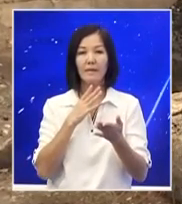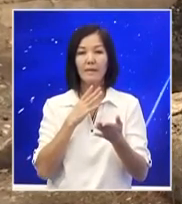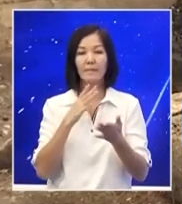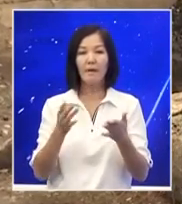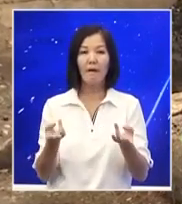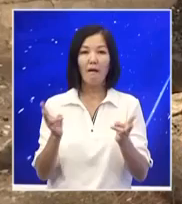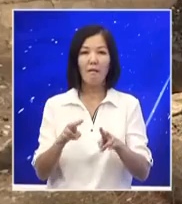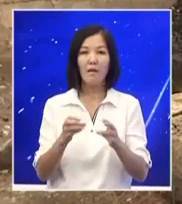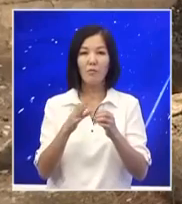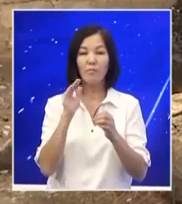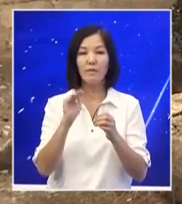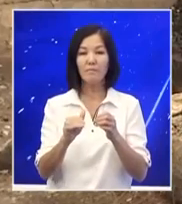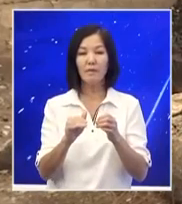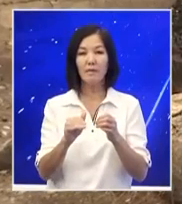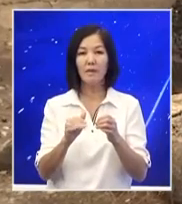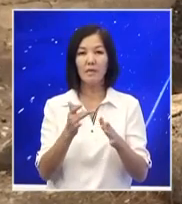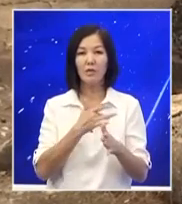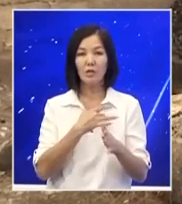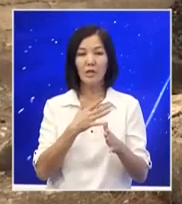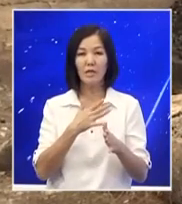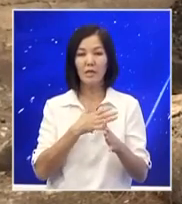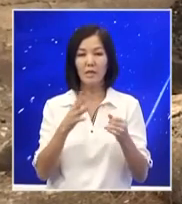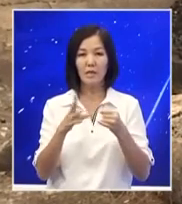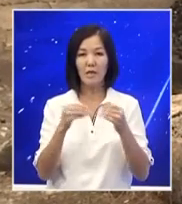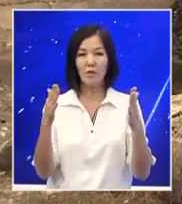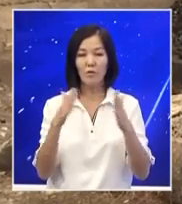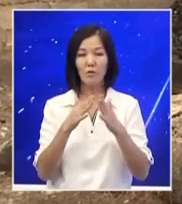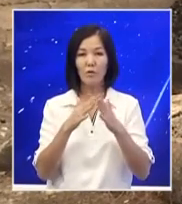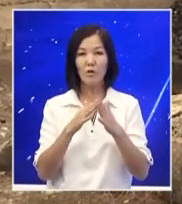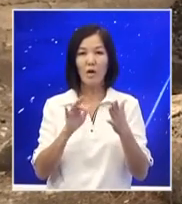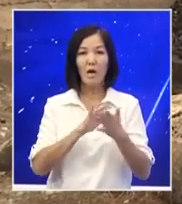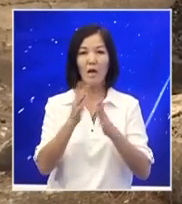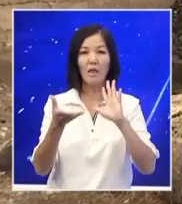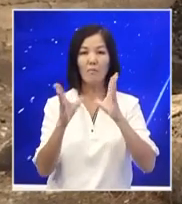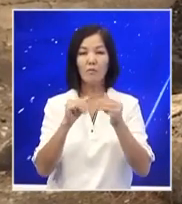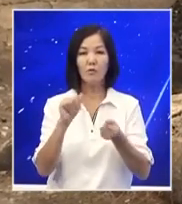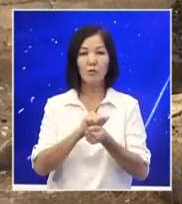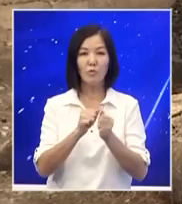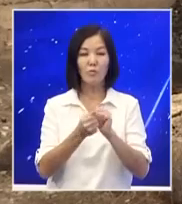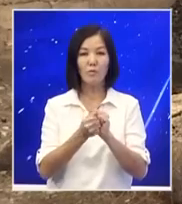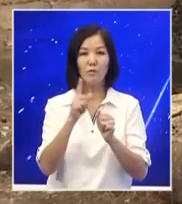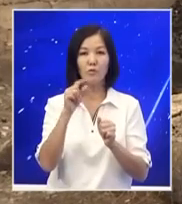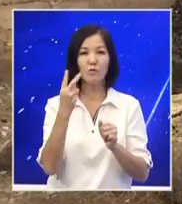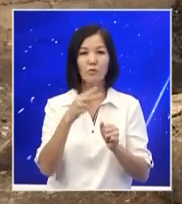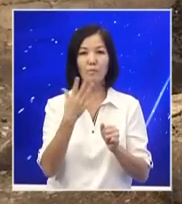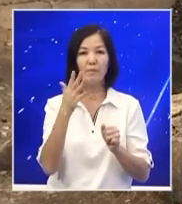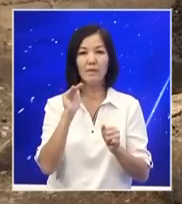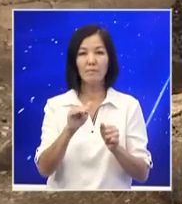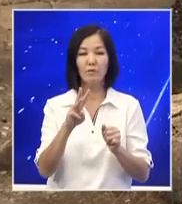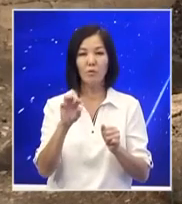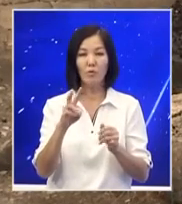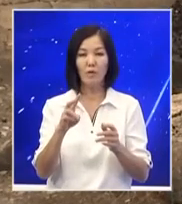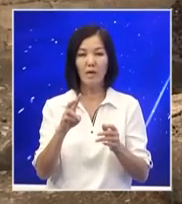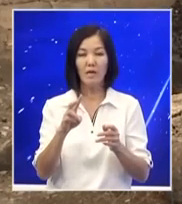қалған 15 мыңнан астам жеке сектор үйлеріне қала бойынша көмірдің қажетті көлемі 125 мың тонна. Бүгінгі күні